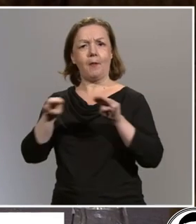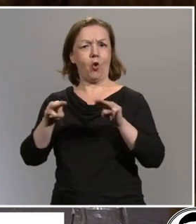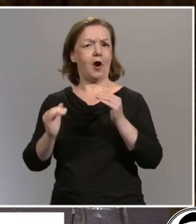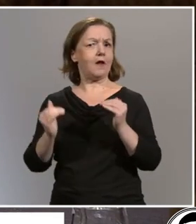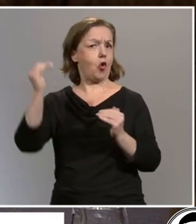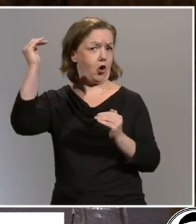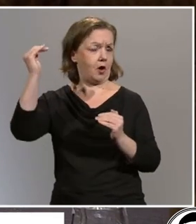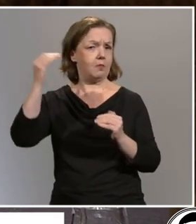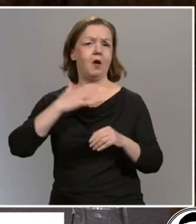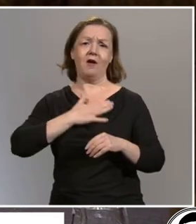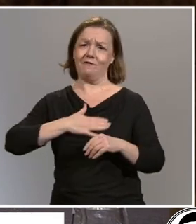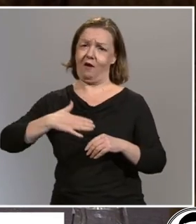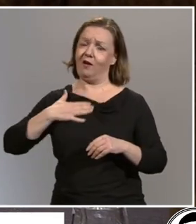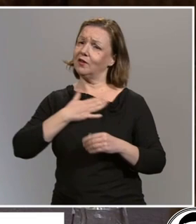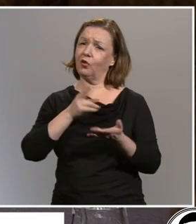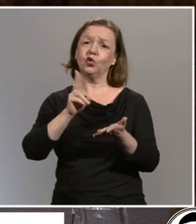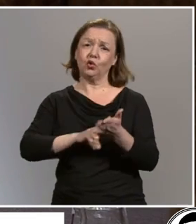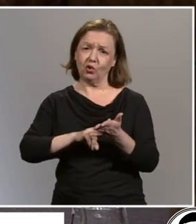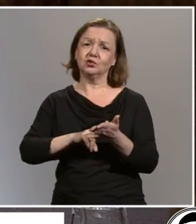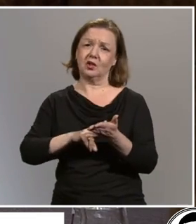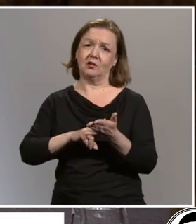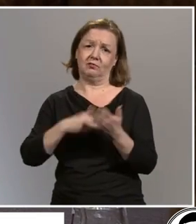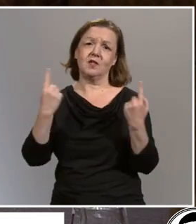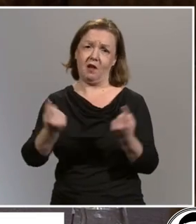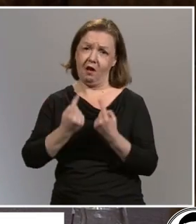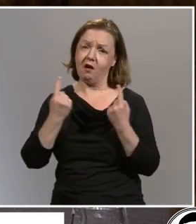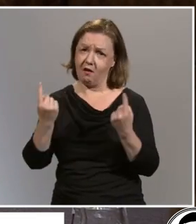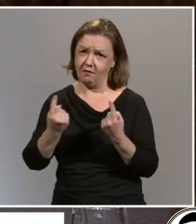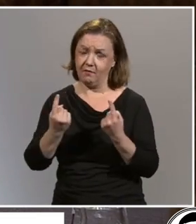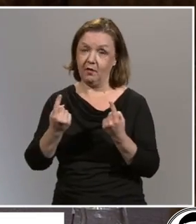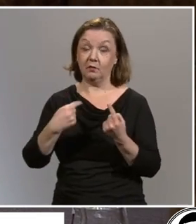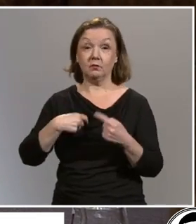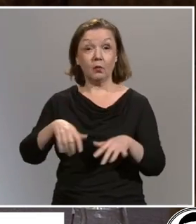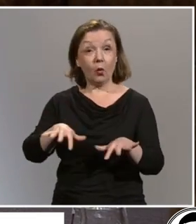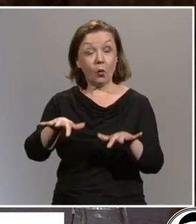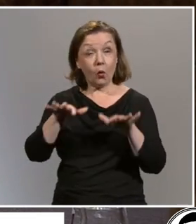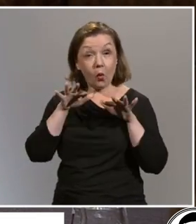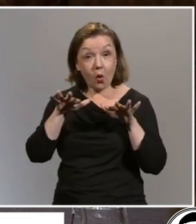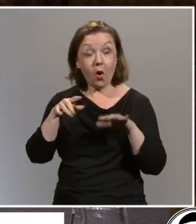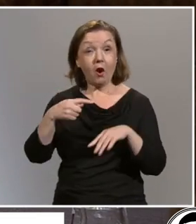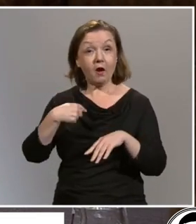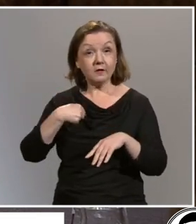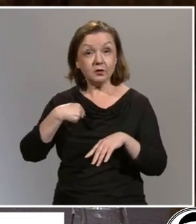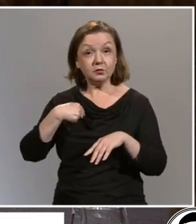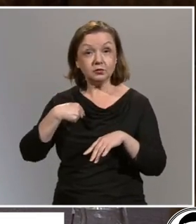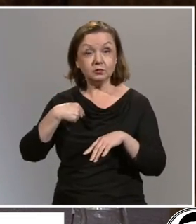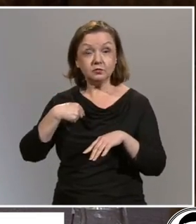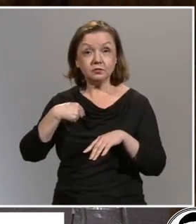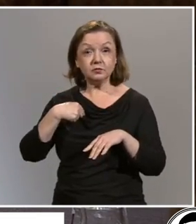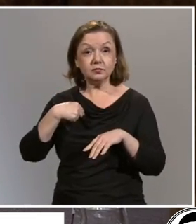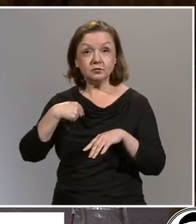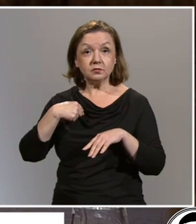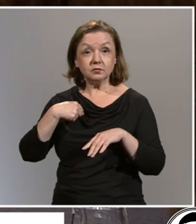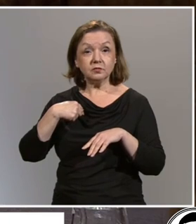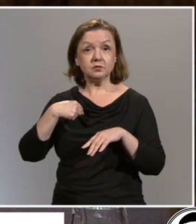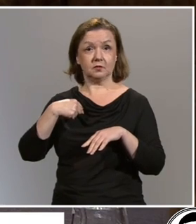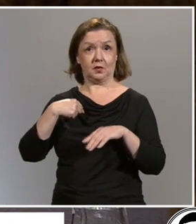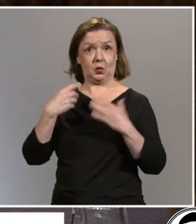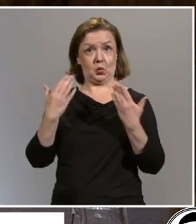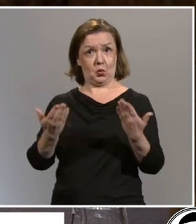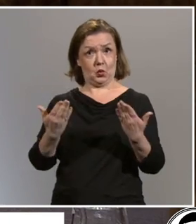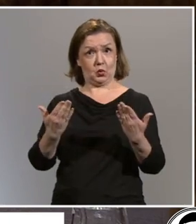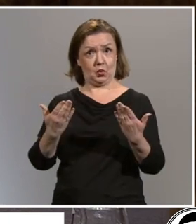korkeampia. Valitettavasti tämä on ihan tosiasia. Ja tässä oli mulle yllättäviä piirteitä, että